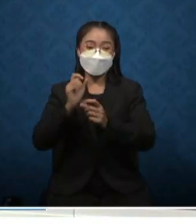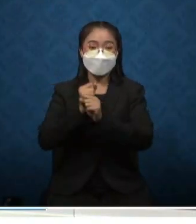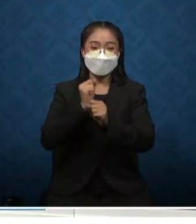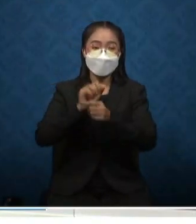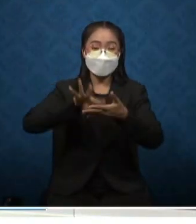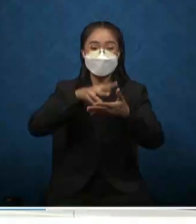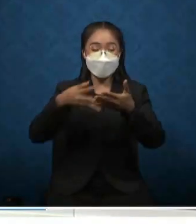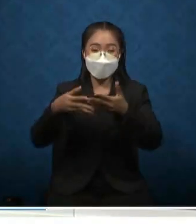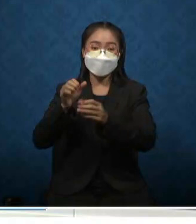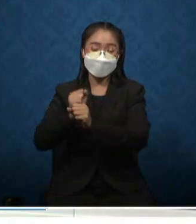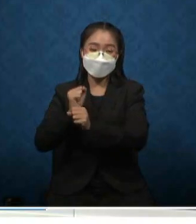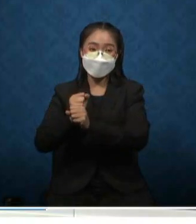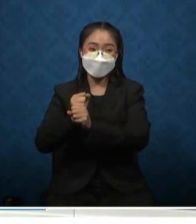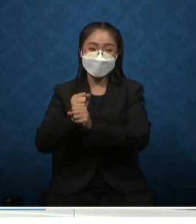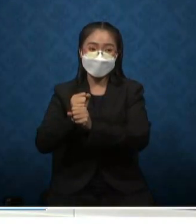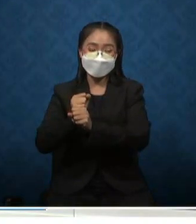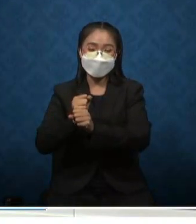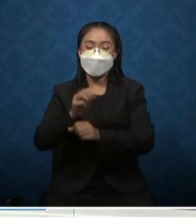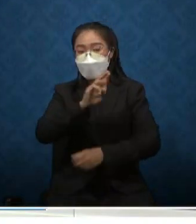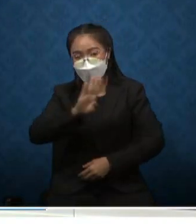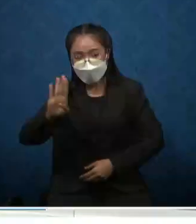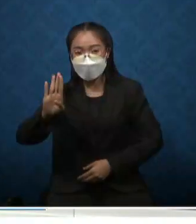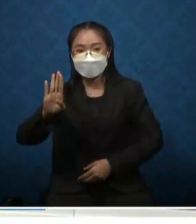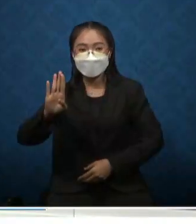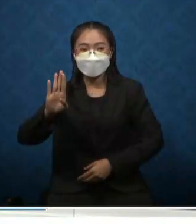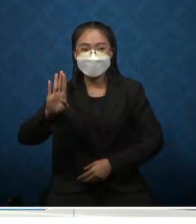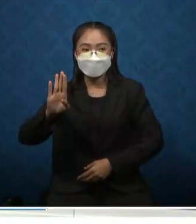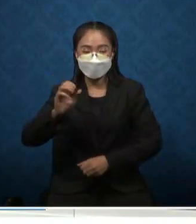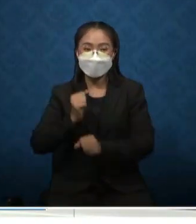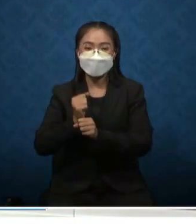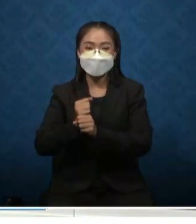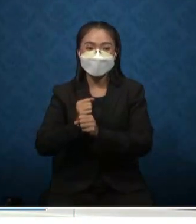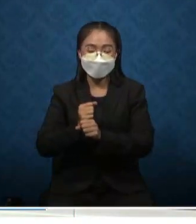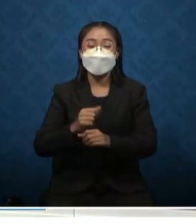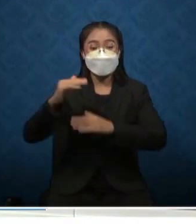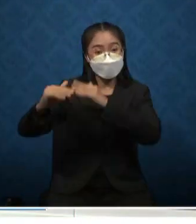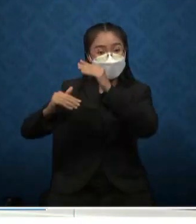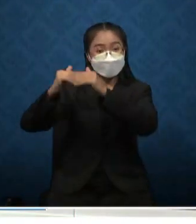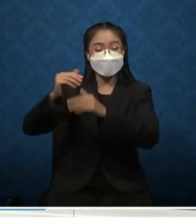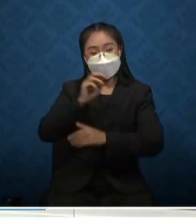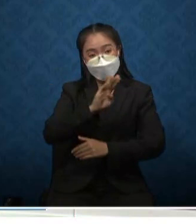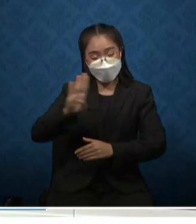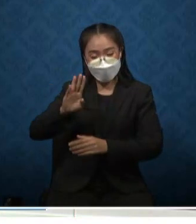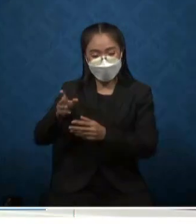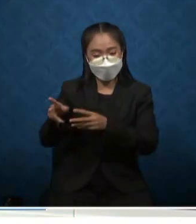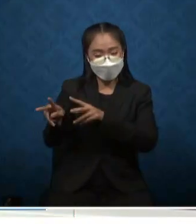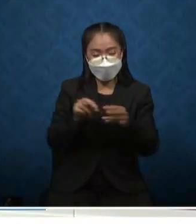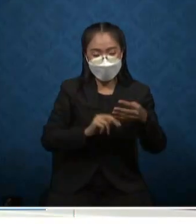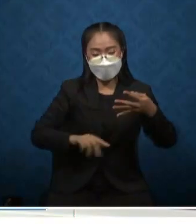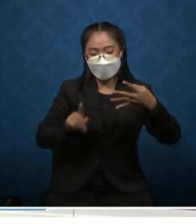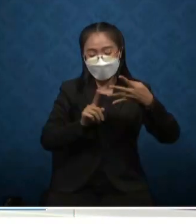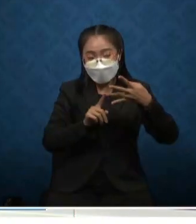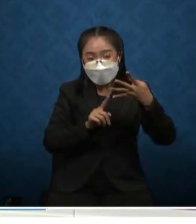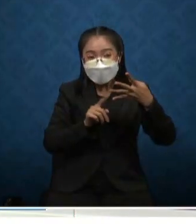แผนงานด้านระบบ Smart Gridแต่การพัฒนาระบบ SmartGridในช่วงระยะเตรียมการและระยะ